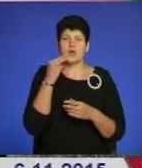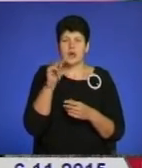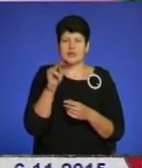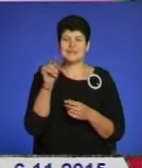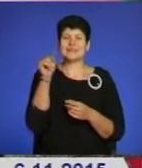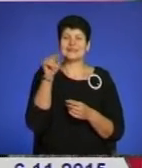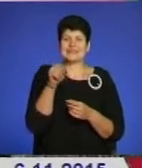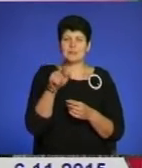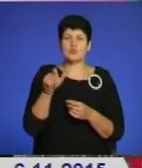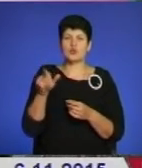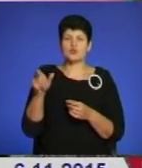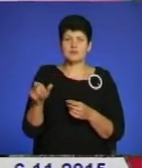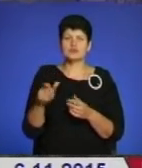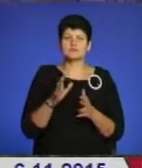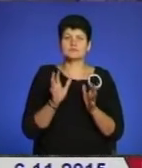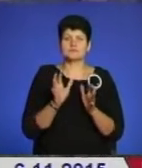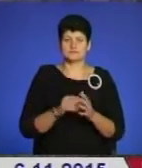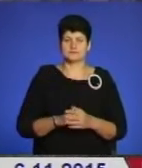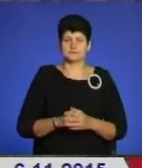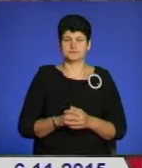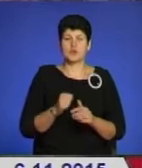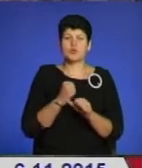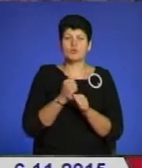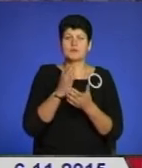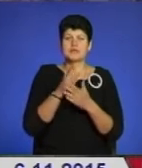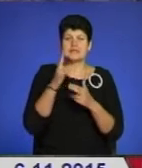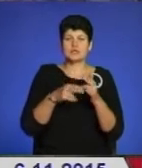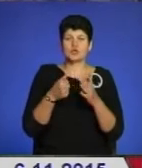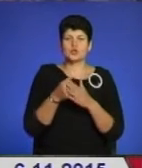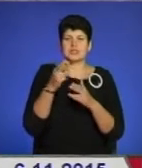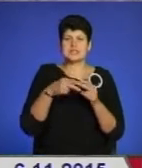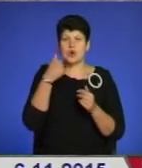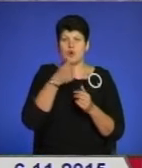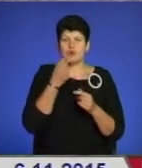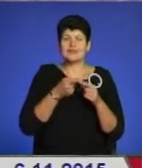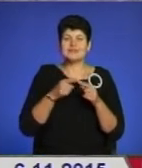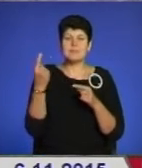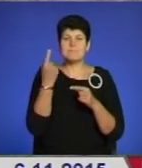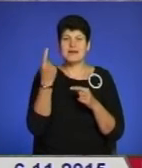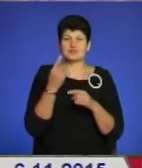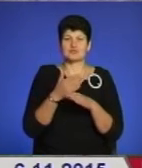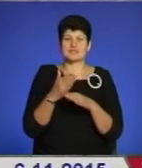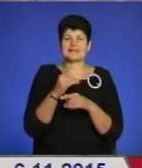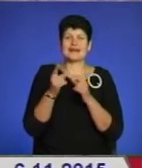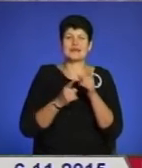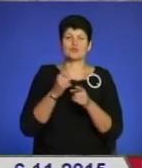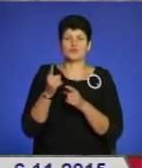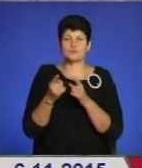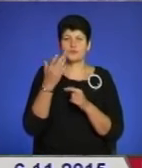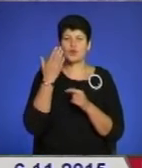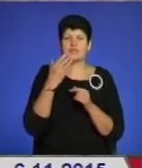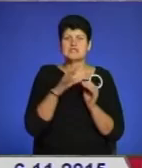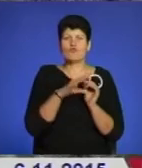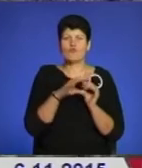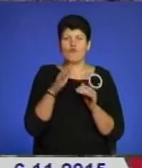тим людям, що заботяться. Роботи мають завершити до кінця року, але це лише перша частина реконструкції, коли з вулиці